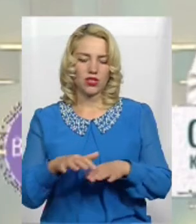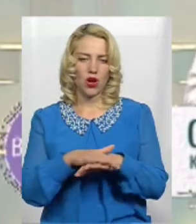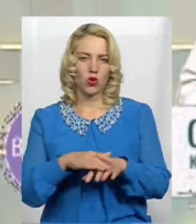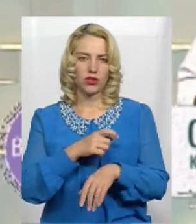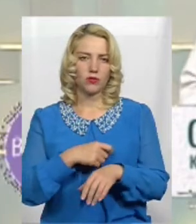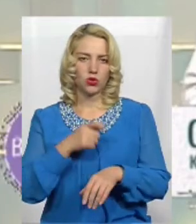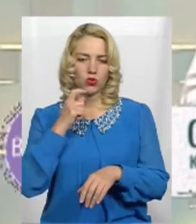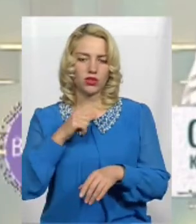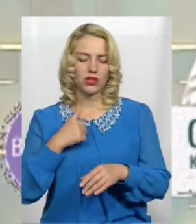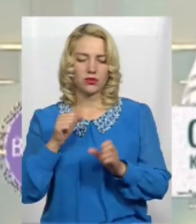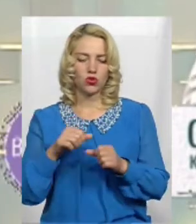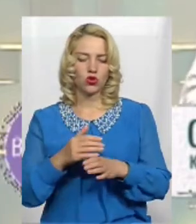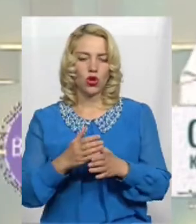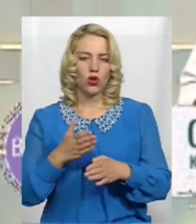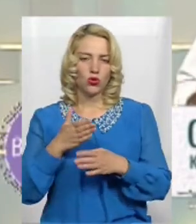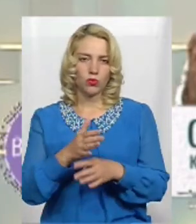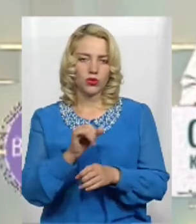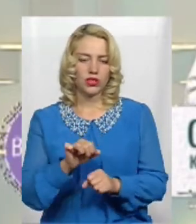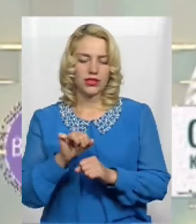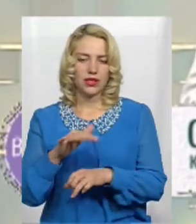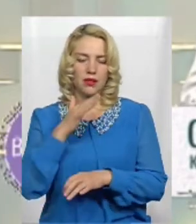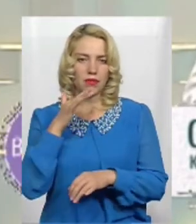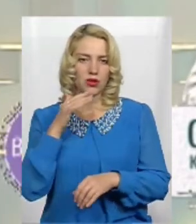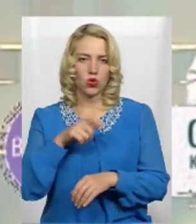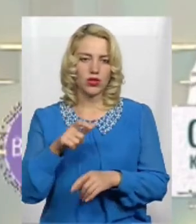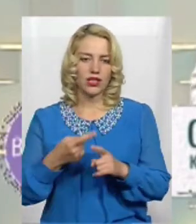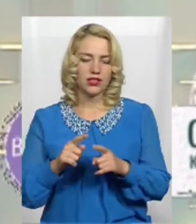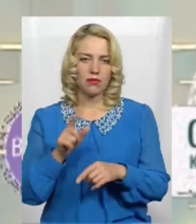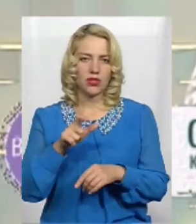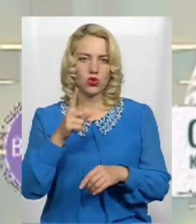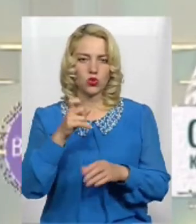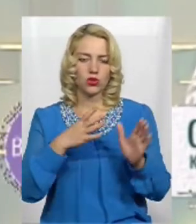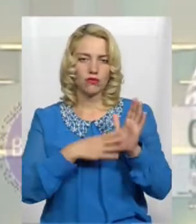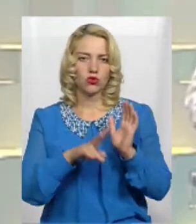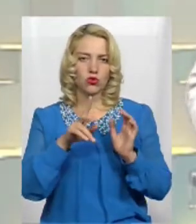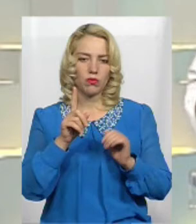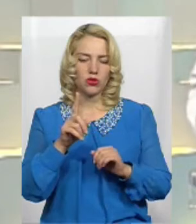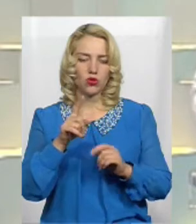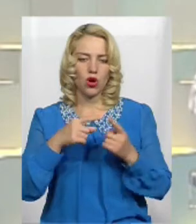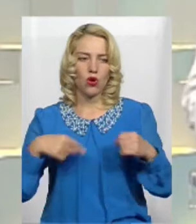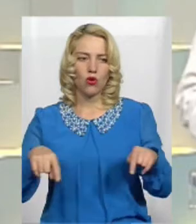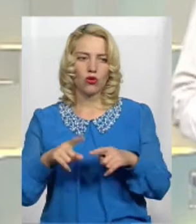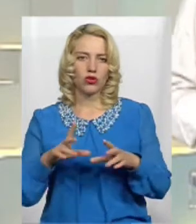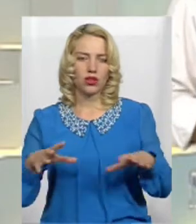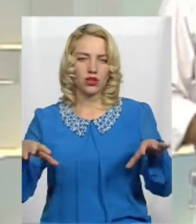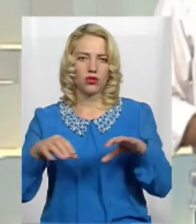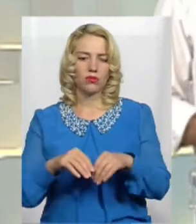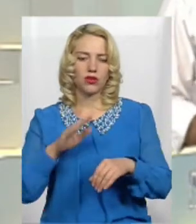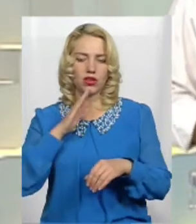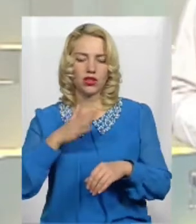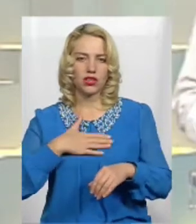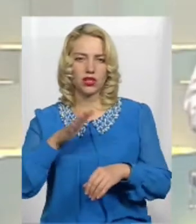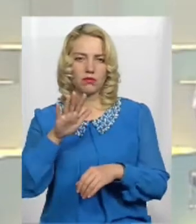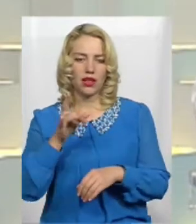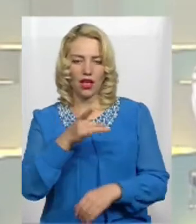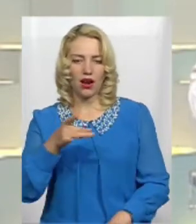зможу допомогти і захистити набагато більше людей. В даному випадку це мешканців нашого 191-го округу, який об'єднує наші